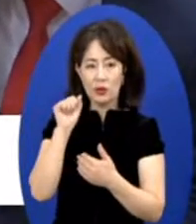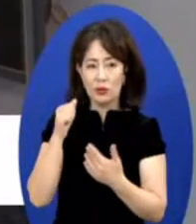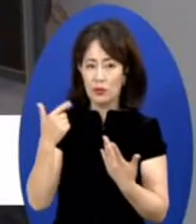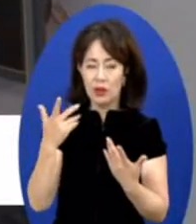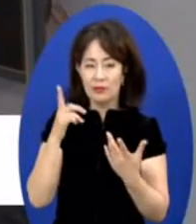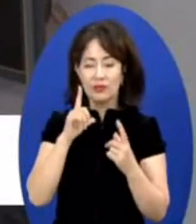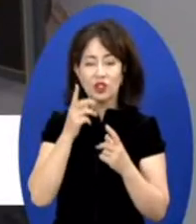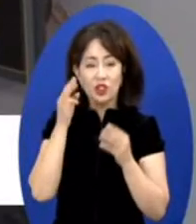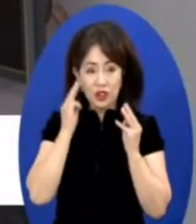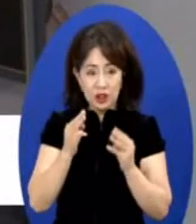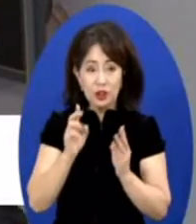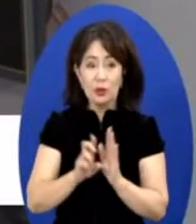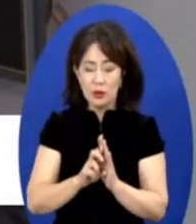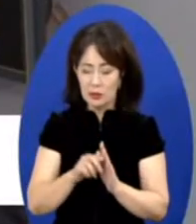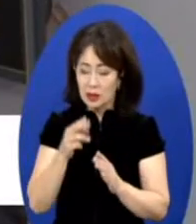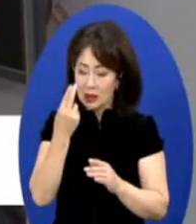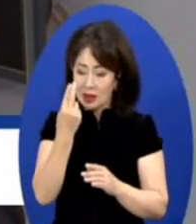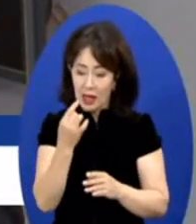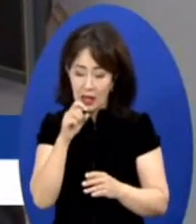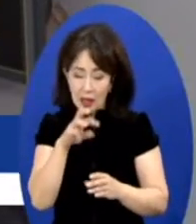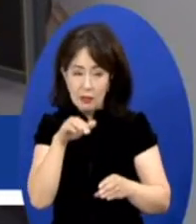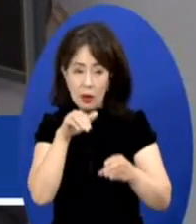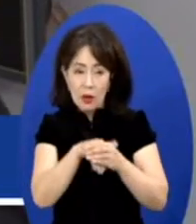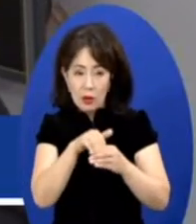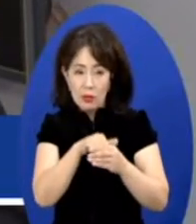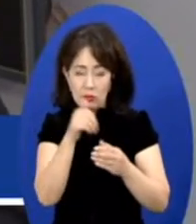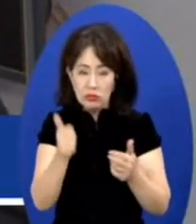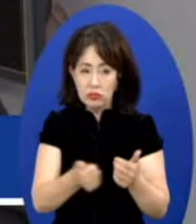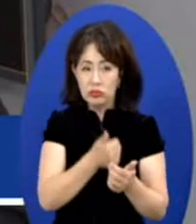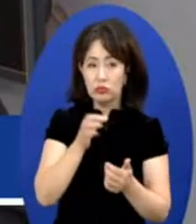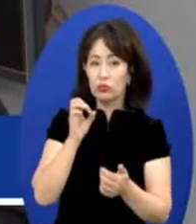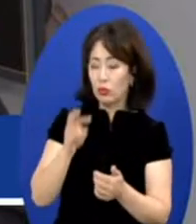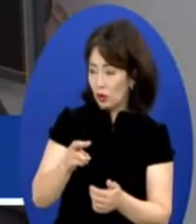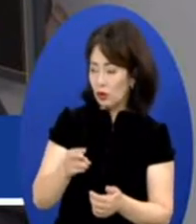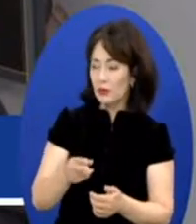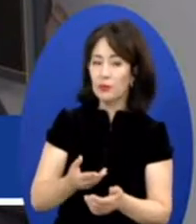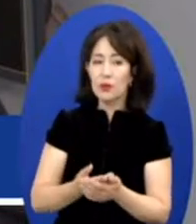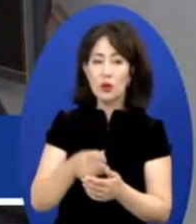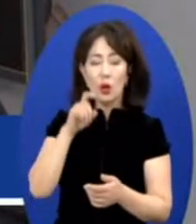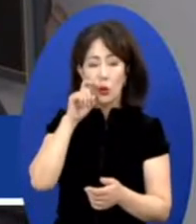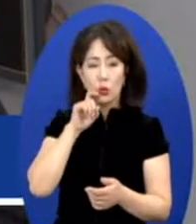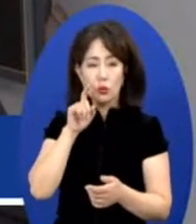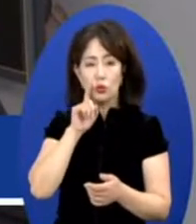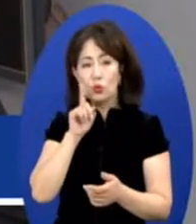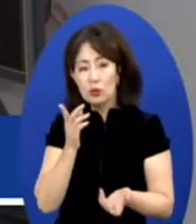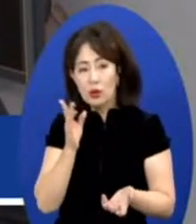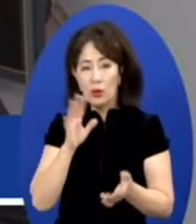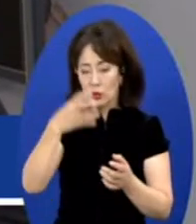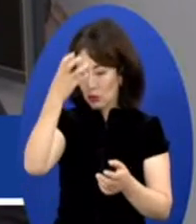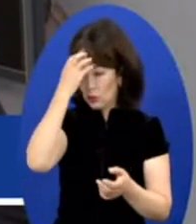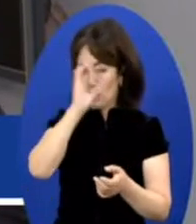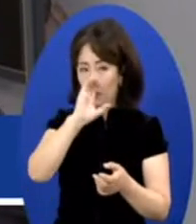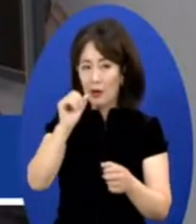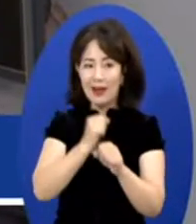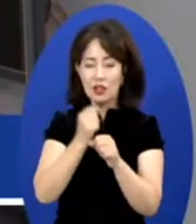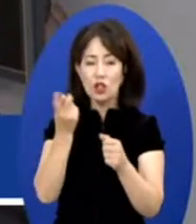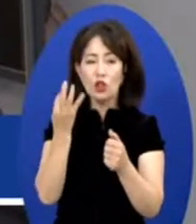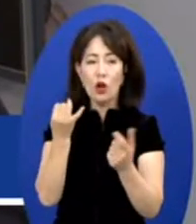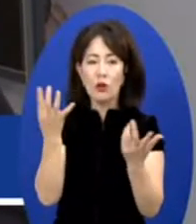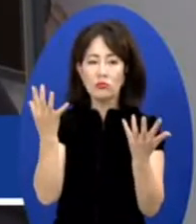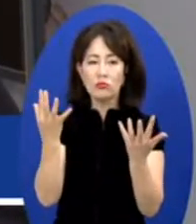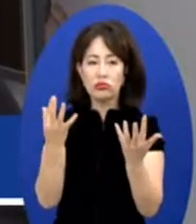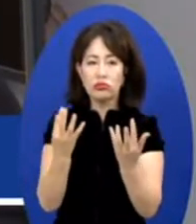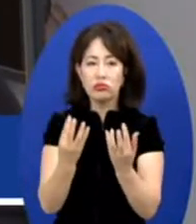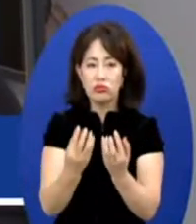юм а. Захим шилжилт нь нэгэ бүрэн орох тохиолдолд одоо өсөн үсээгүй төрийн албан хаагчдын тоо